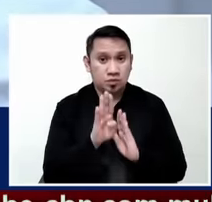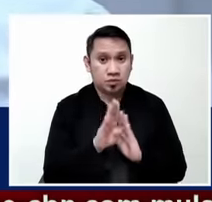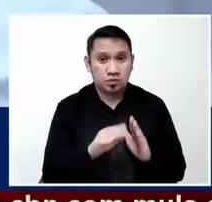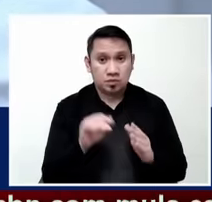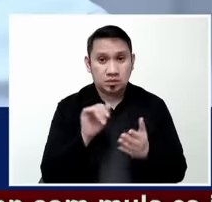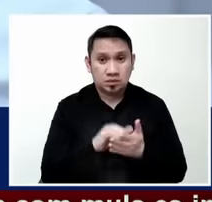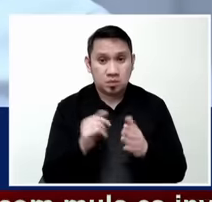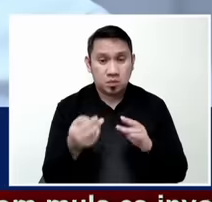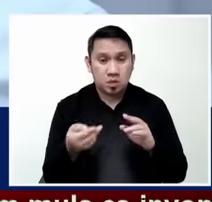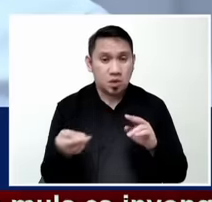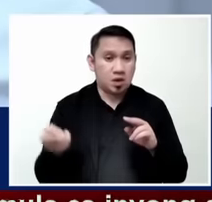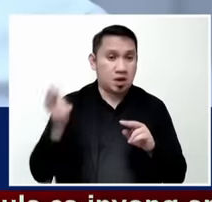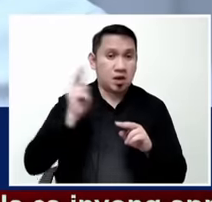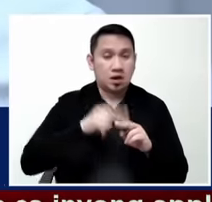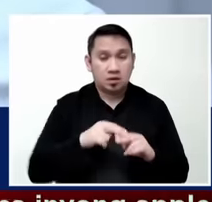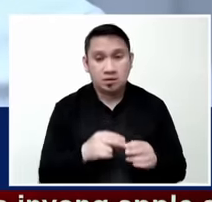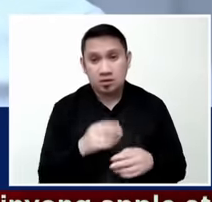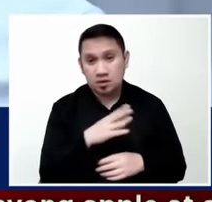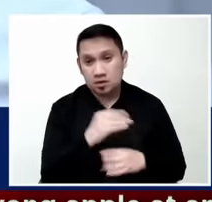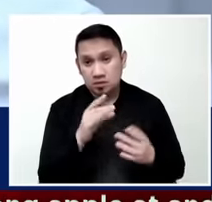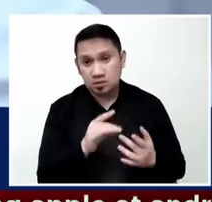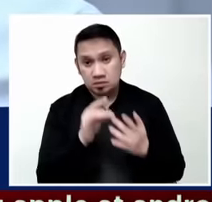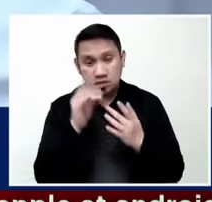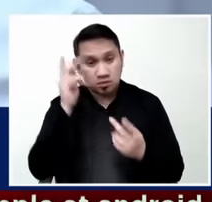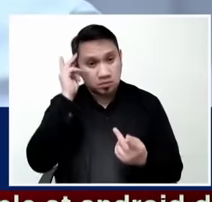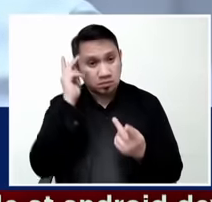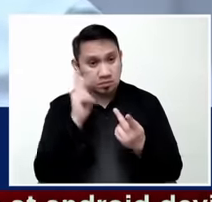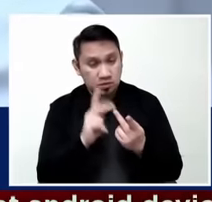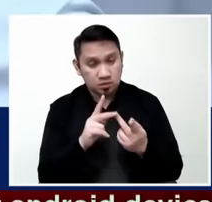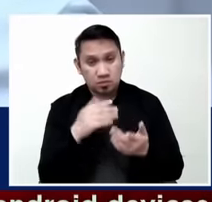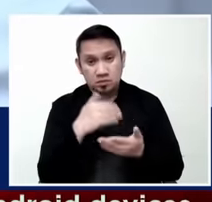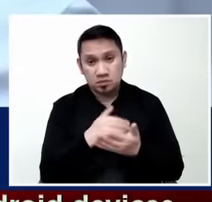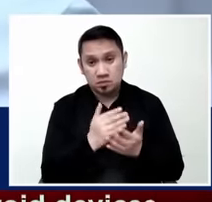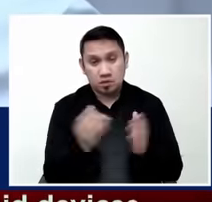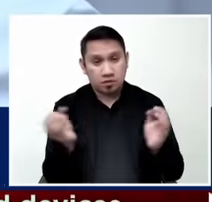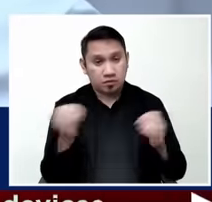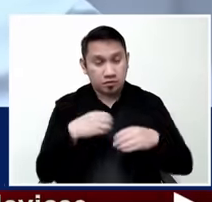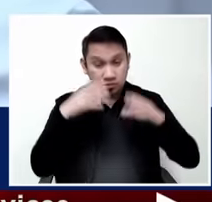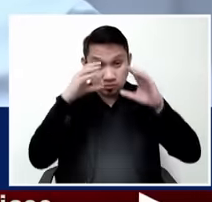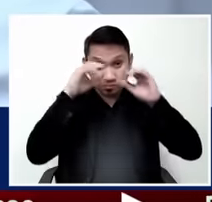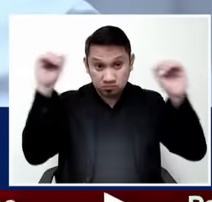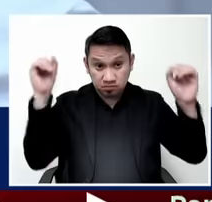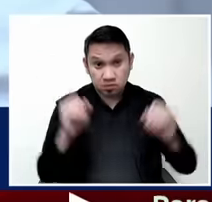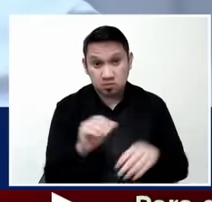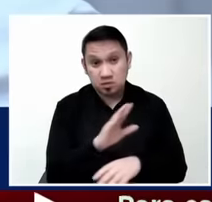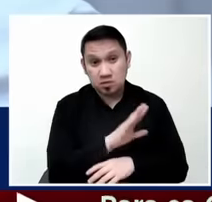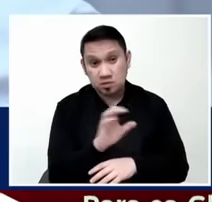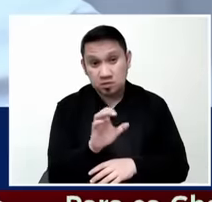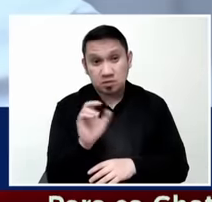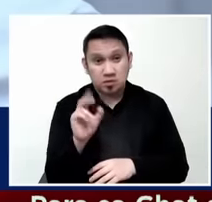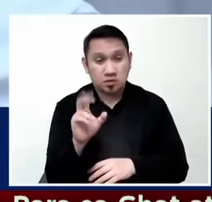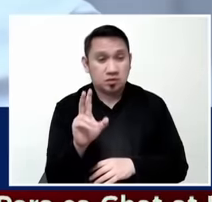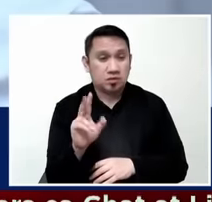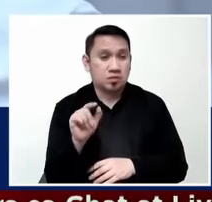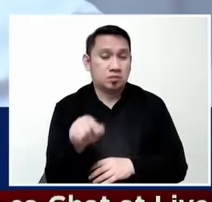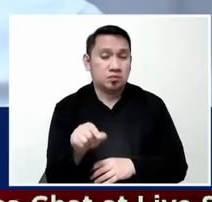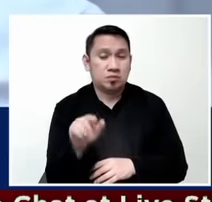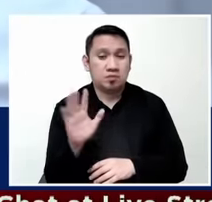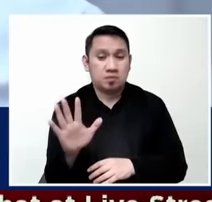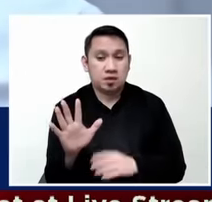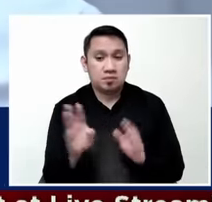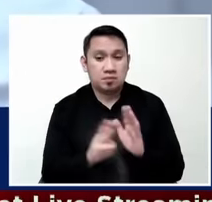niya. Tapos yung special purpose funds ng Office of the President, mula 513.5 billion,